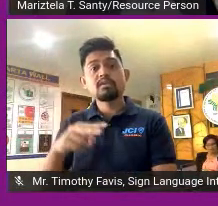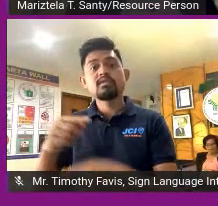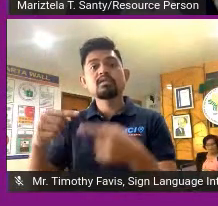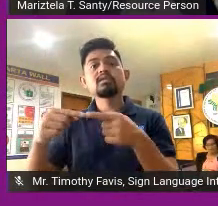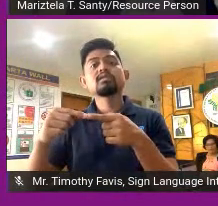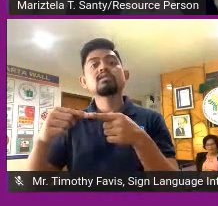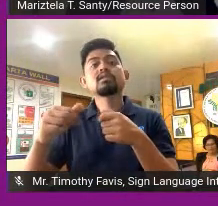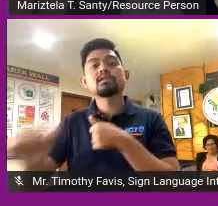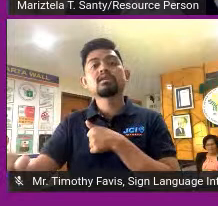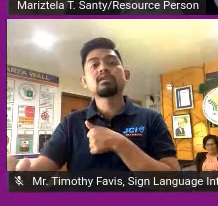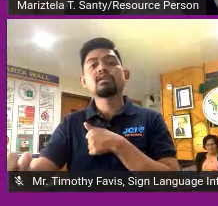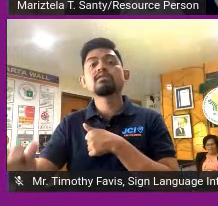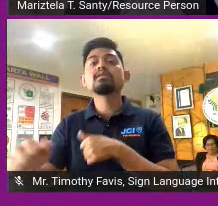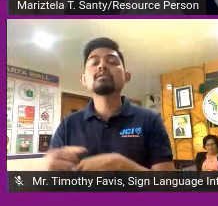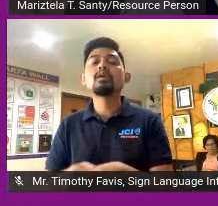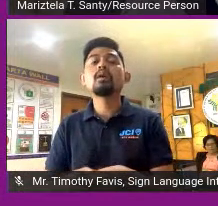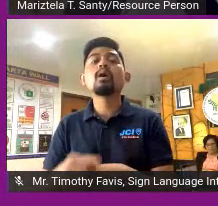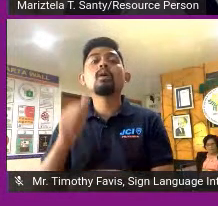women.